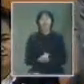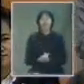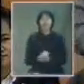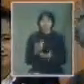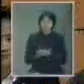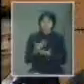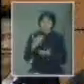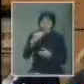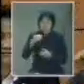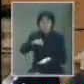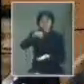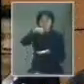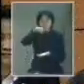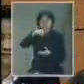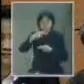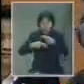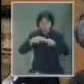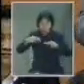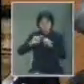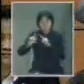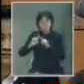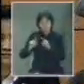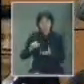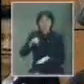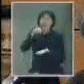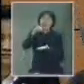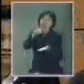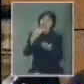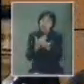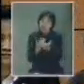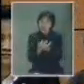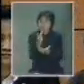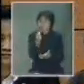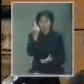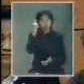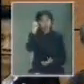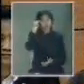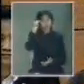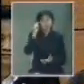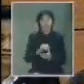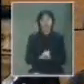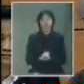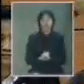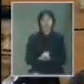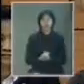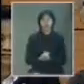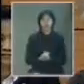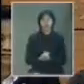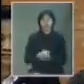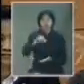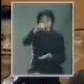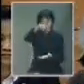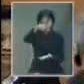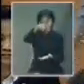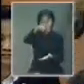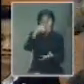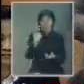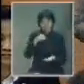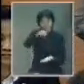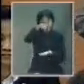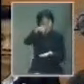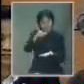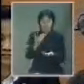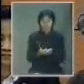ของขวัญไปเยี่ยมคนไข้นี่นะราคาเท่าไหร่ไม่รู้นะครับเราแยกไม่ได้นะเพราะห้างสรรพสินค้าเขาขายยกตะกร้าถูกไหม